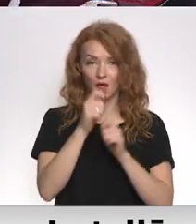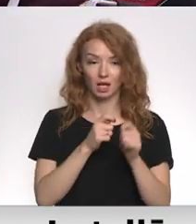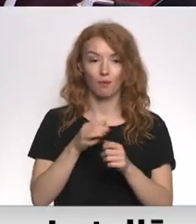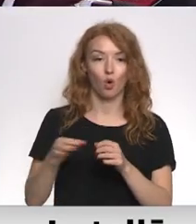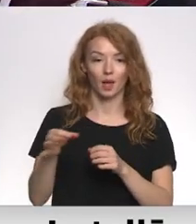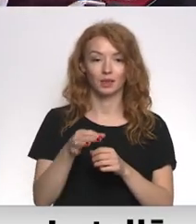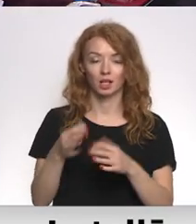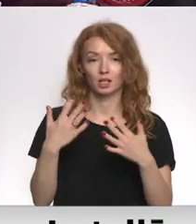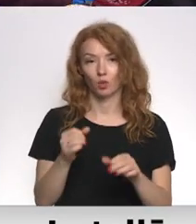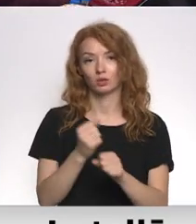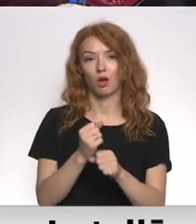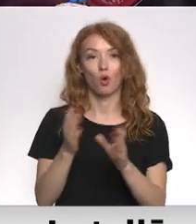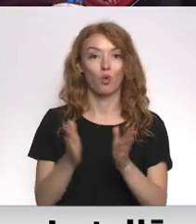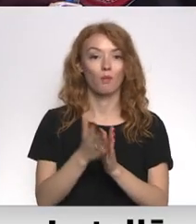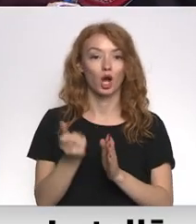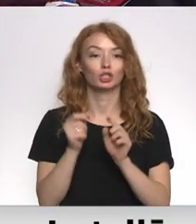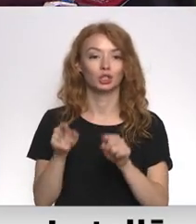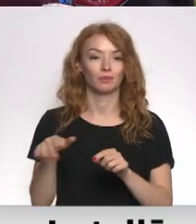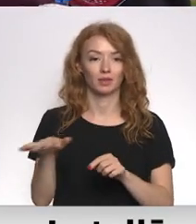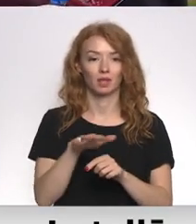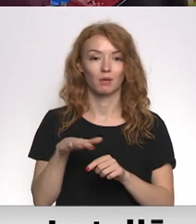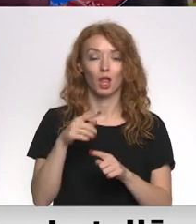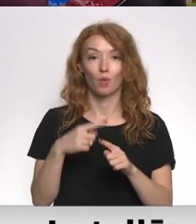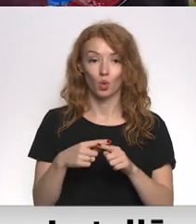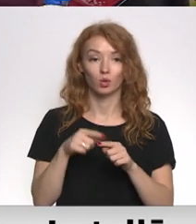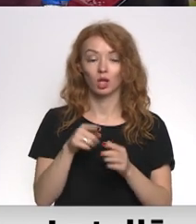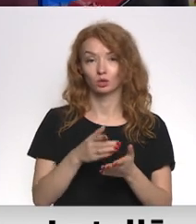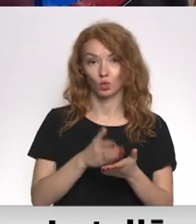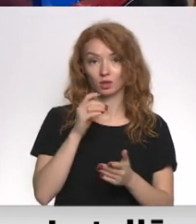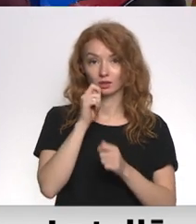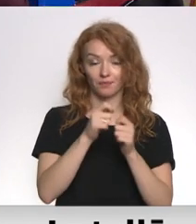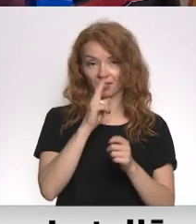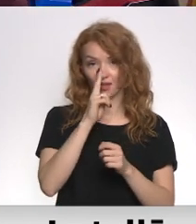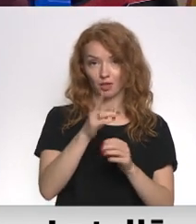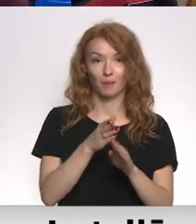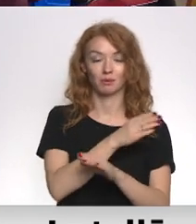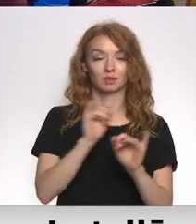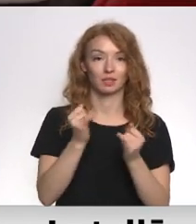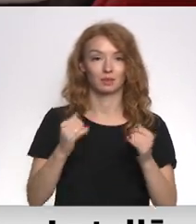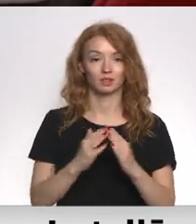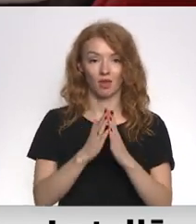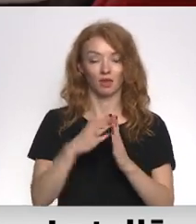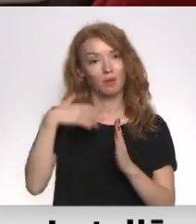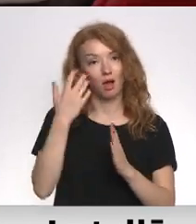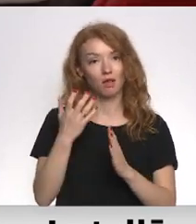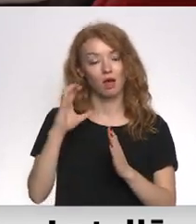jau strādā ar ģimenēm. Atgādināšu, ka labdarības maratons norisināsies nedēļu pirms Ziemassvētkiem, kad